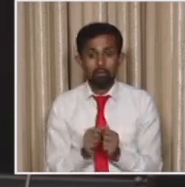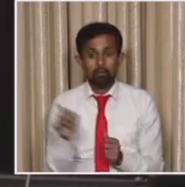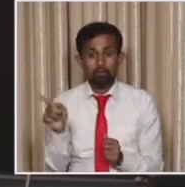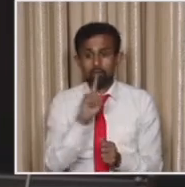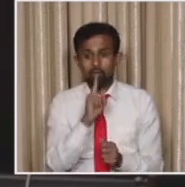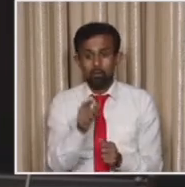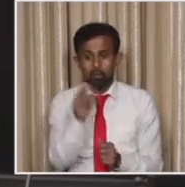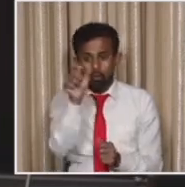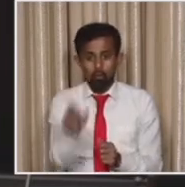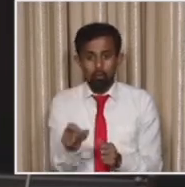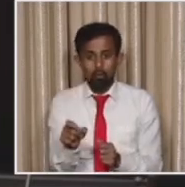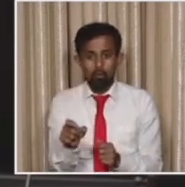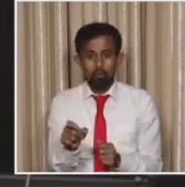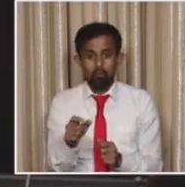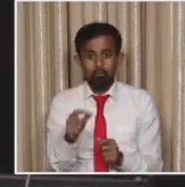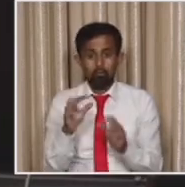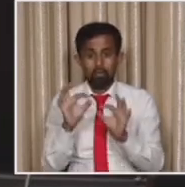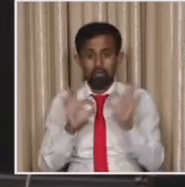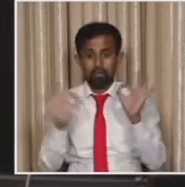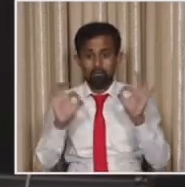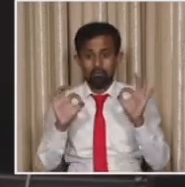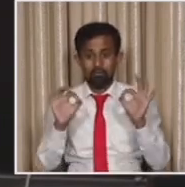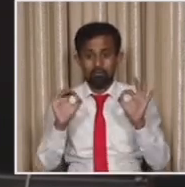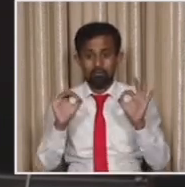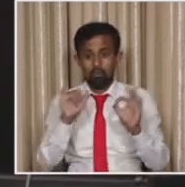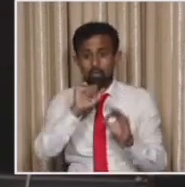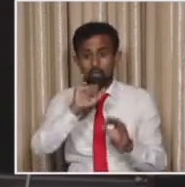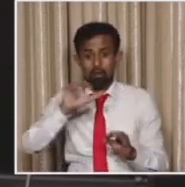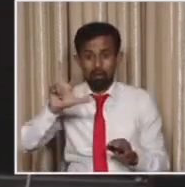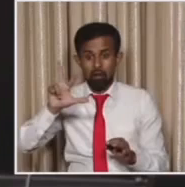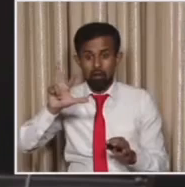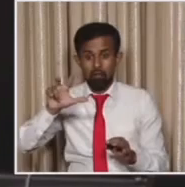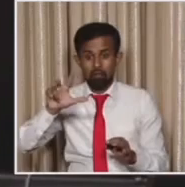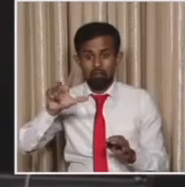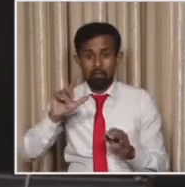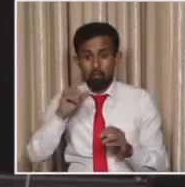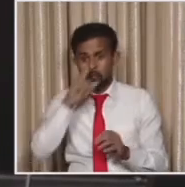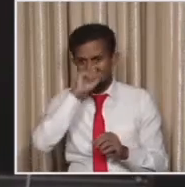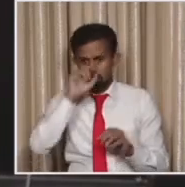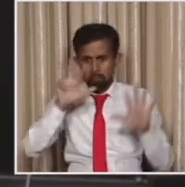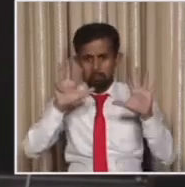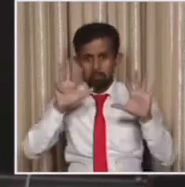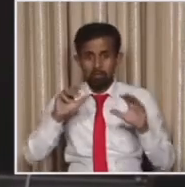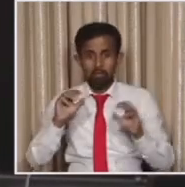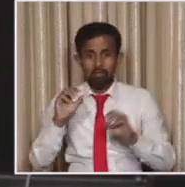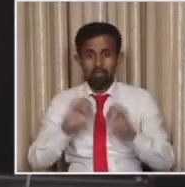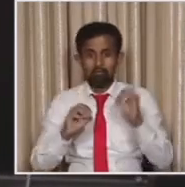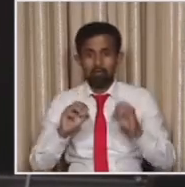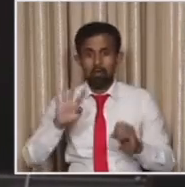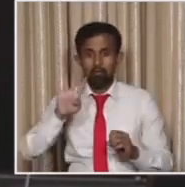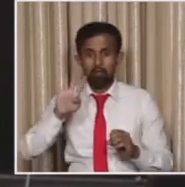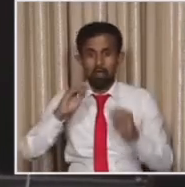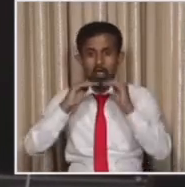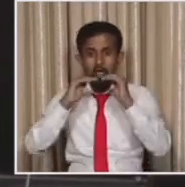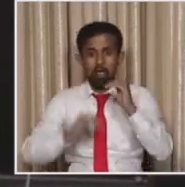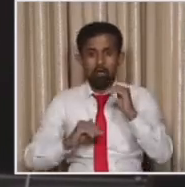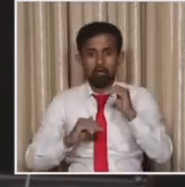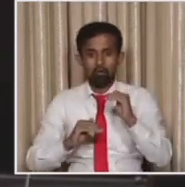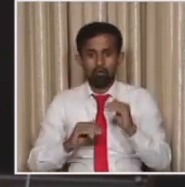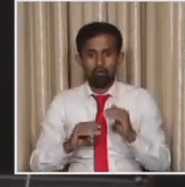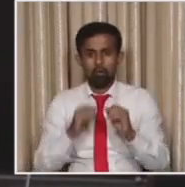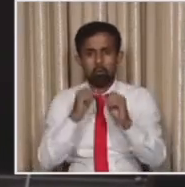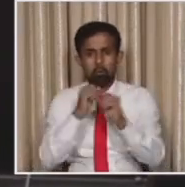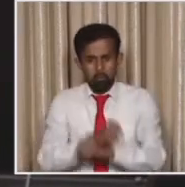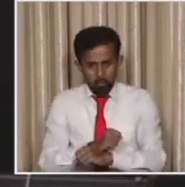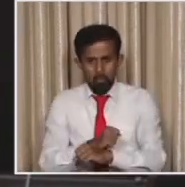කිව්වේ ඔබතුමාලගේ උද්දමනය තිබුණා 167ට මීස මාස 9කට අවුරුද්දකට කලින් දැන් 4ට ඇවිල්ලා. ඔබතුමාලා බංකොලොත්